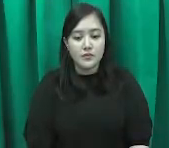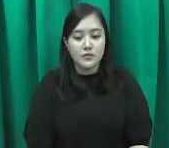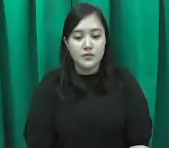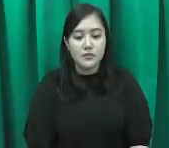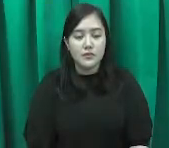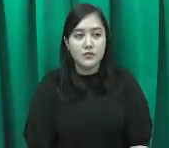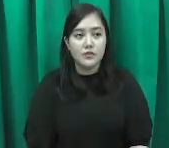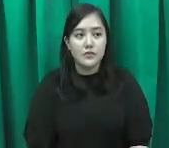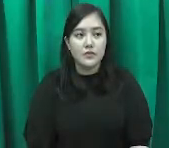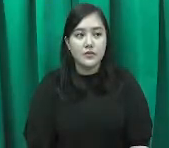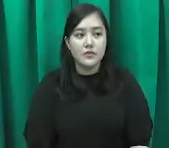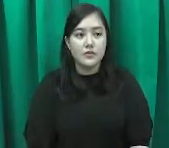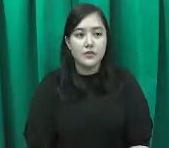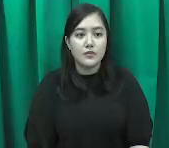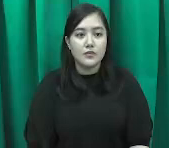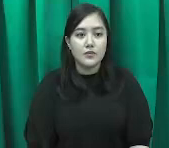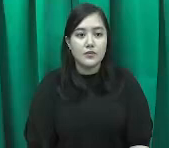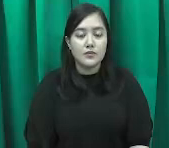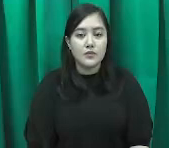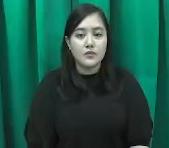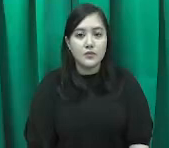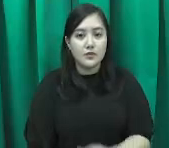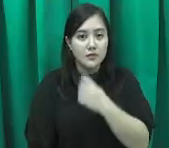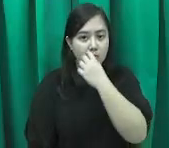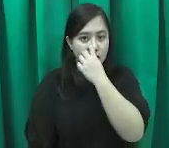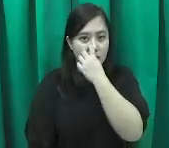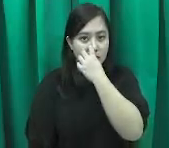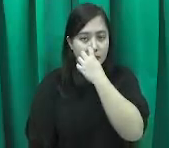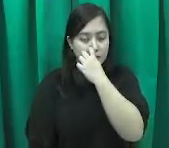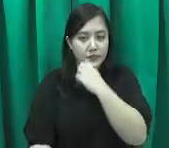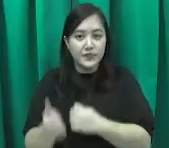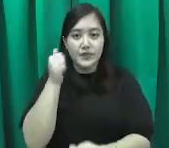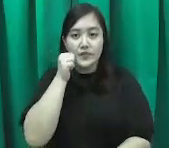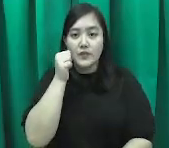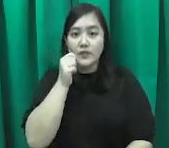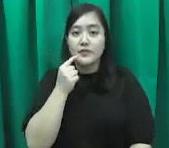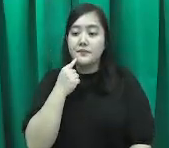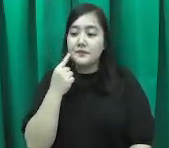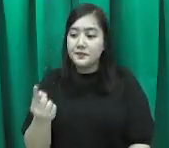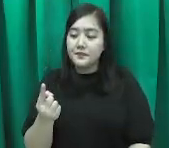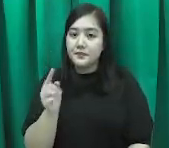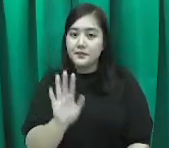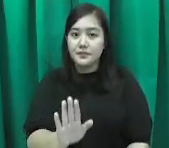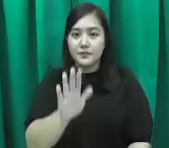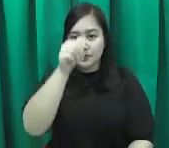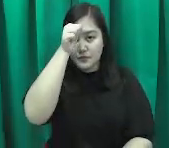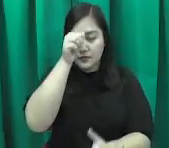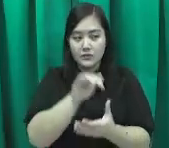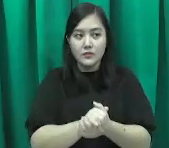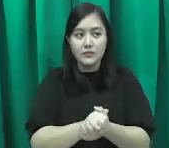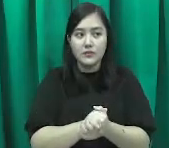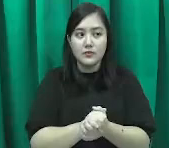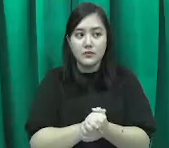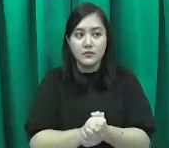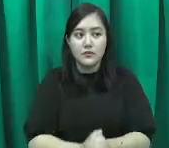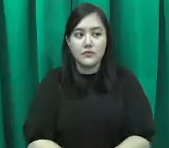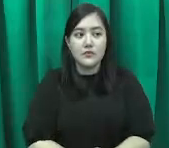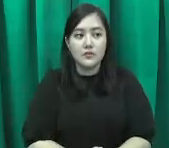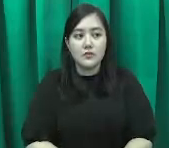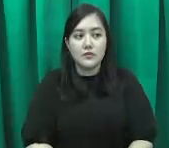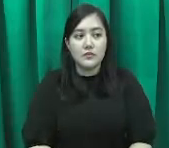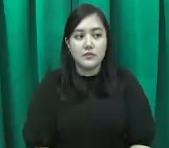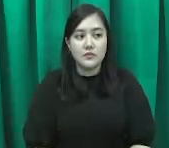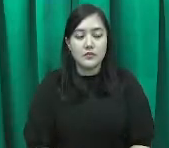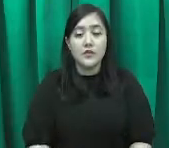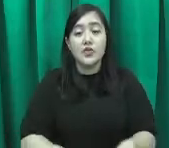mothers, keep your communication open. Yes. Inform maparati yung husband mo. Sapagkat pag may nangyari, ayan magkaroon ng sisihan.